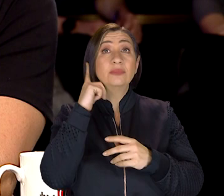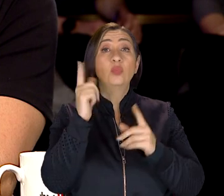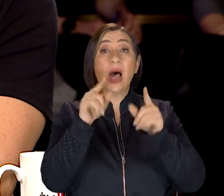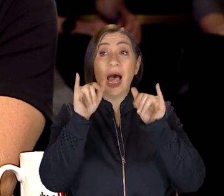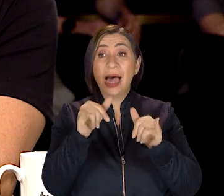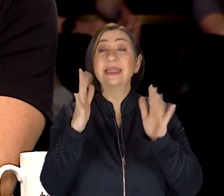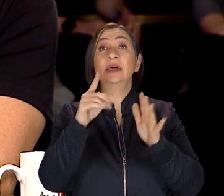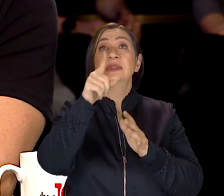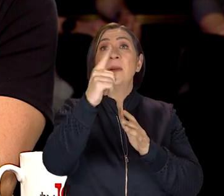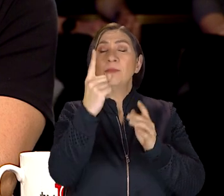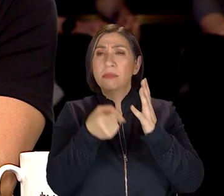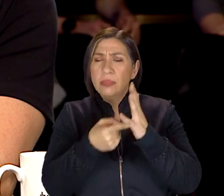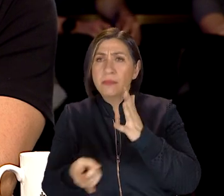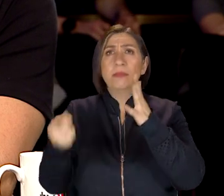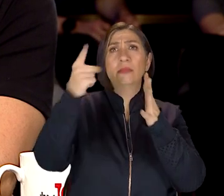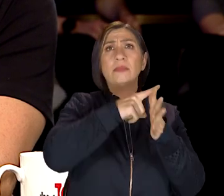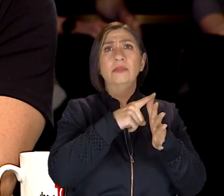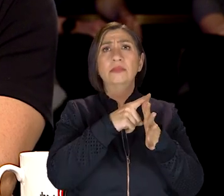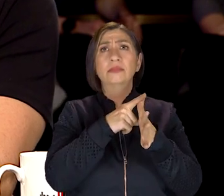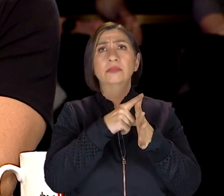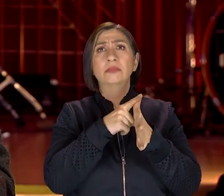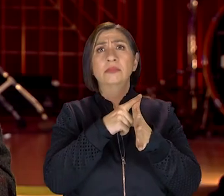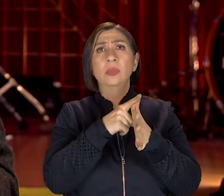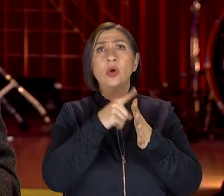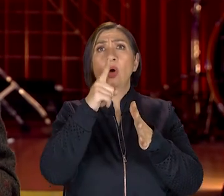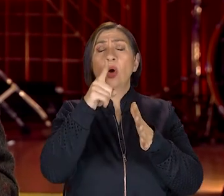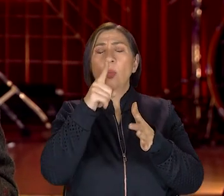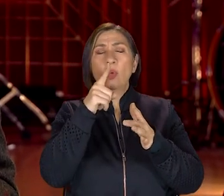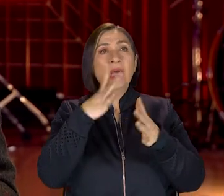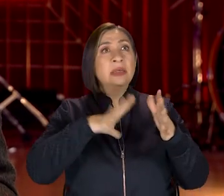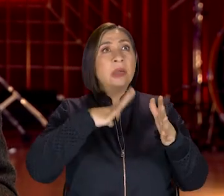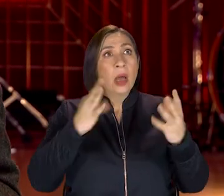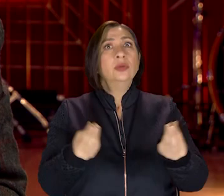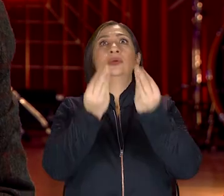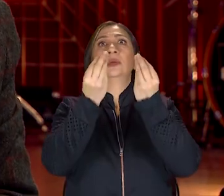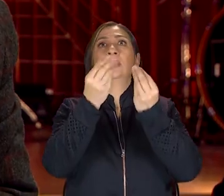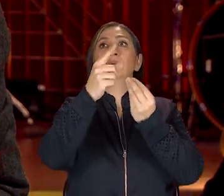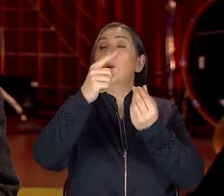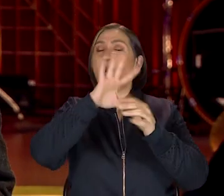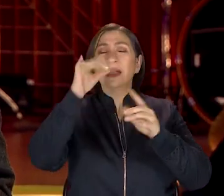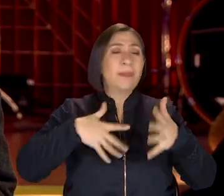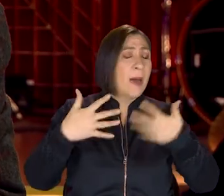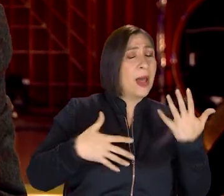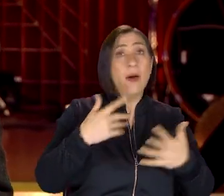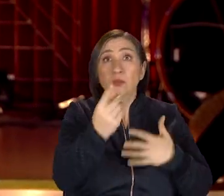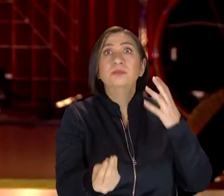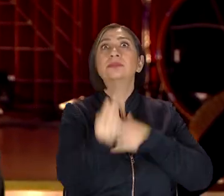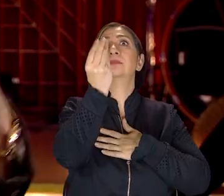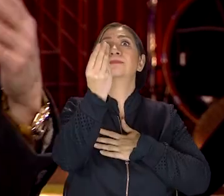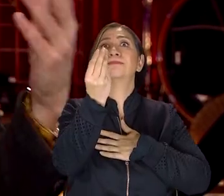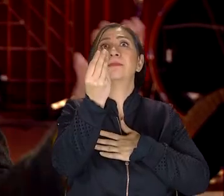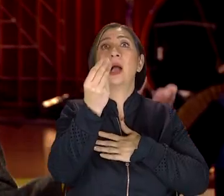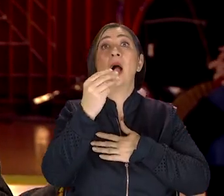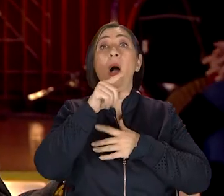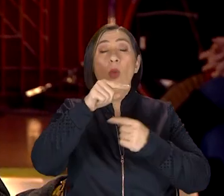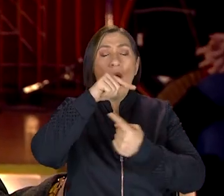karşılık geliyordu. Sen bir anda bu arzuya karşılık geldin. bu arayışa karşılık geldi. Belki insanlar böyle bir